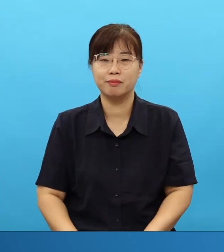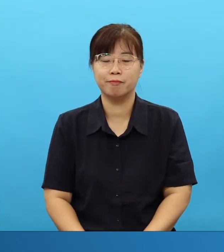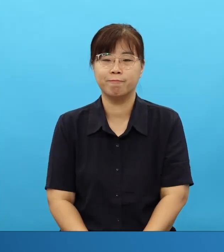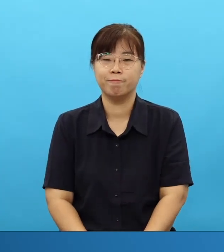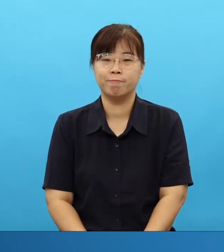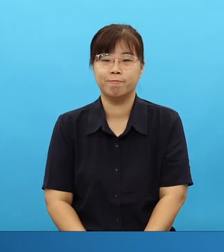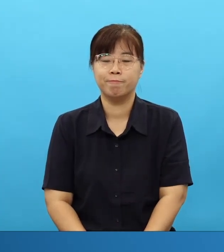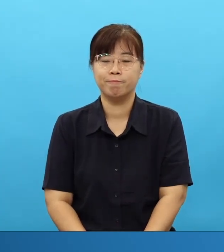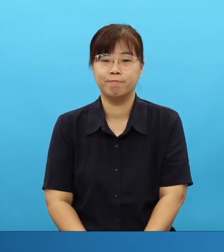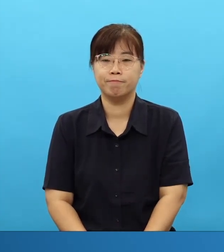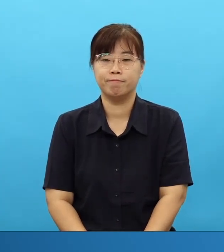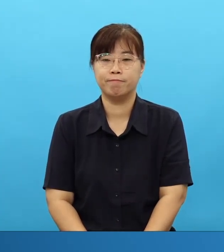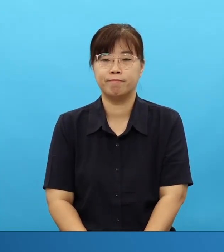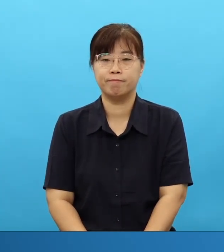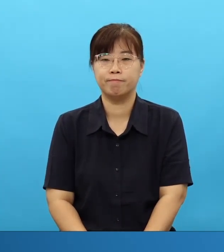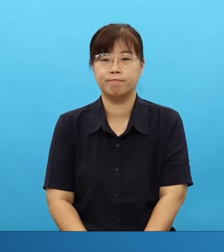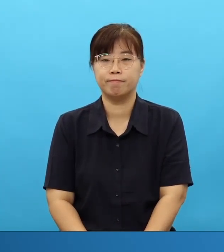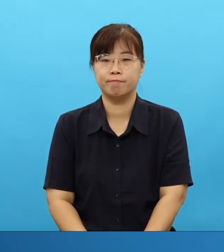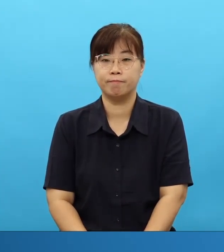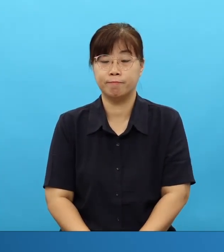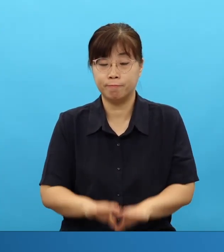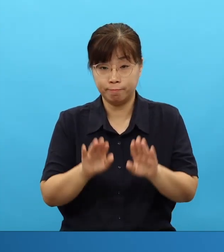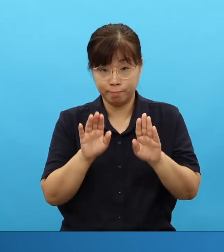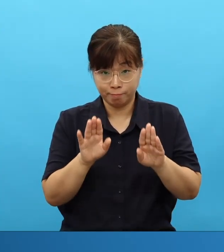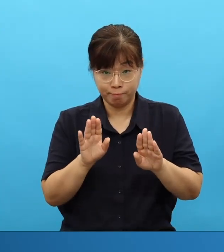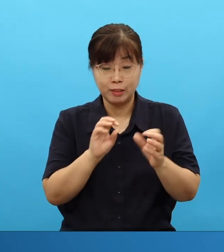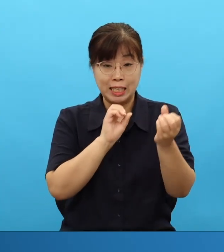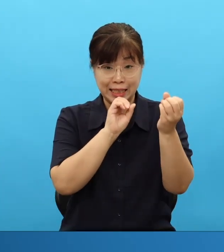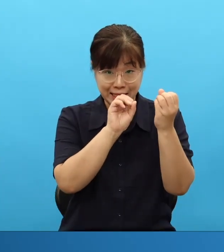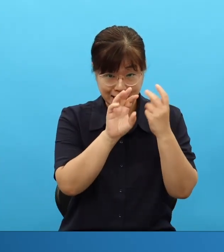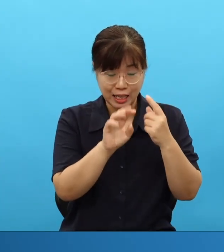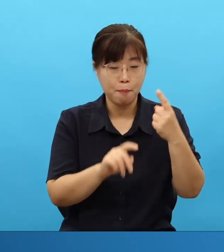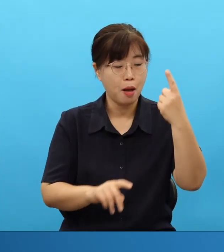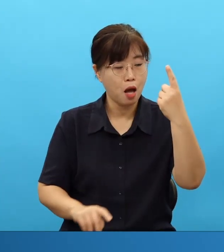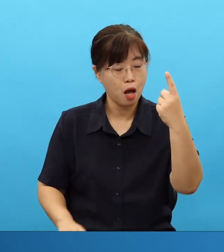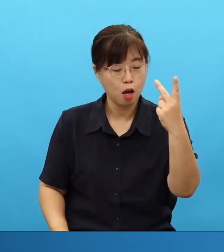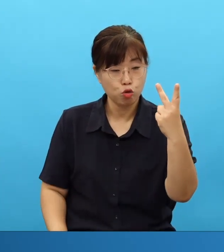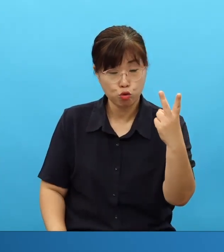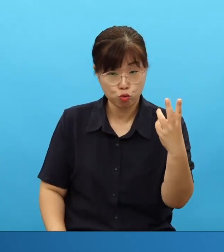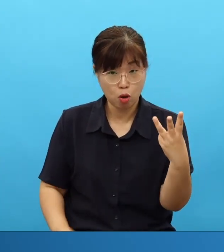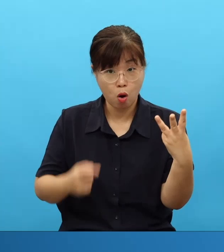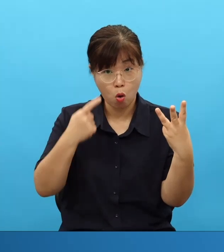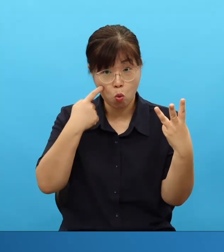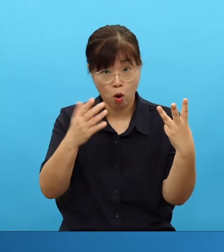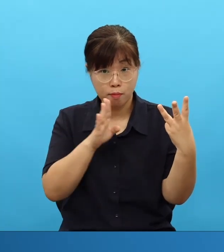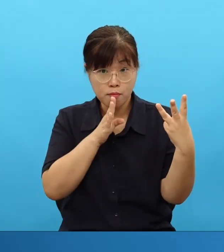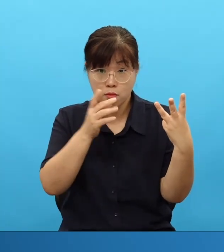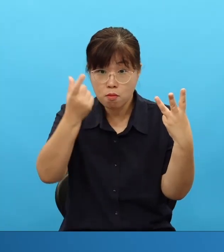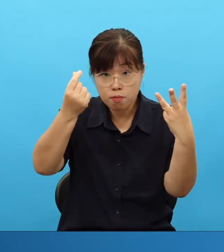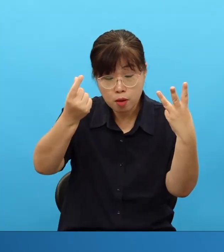되냐 만약에이 축복이 확실하다면 할 수 있